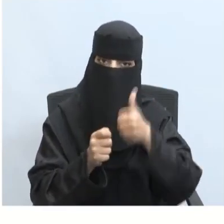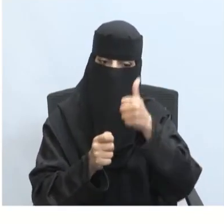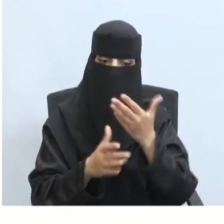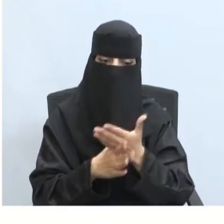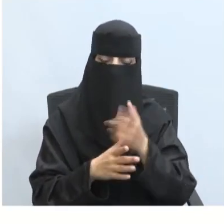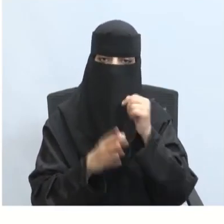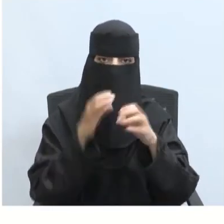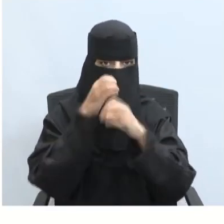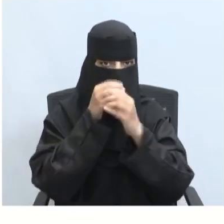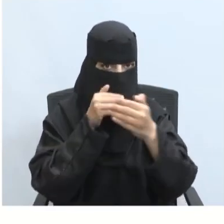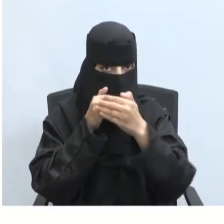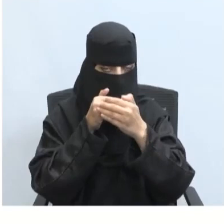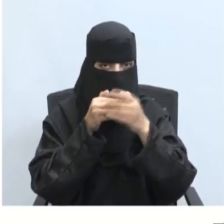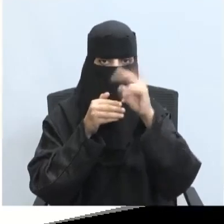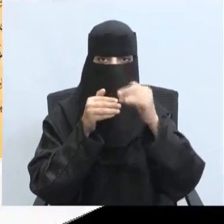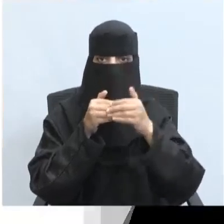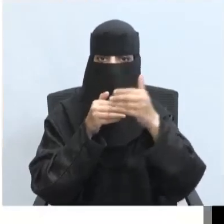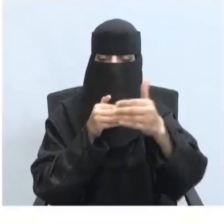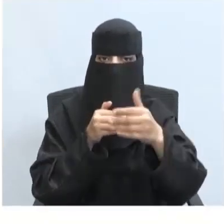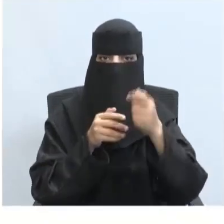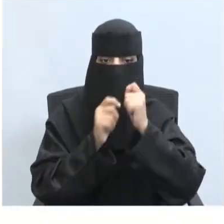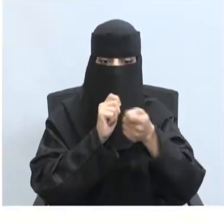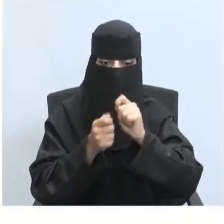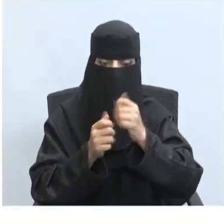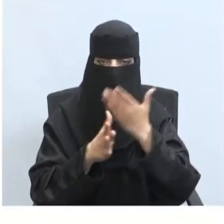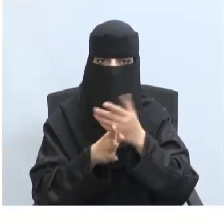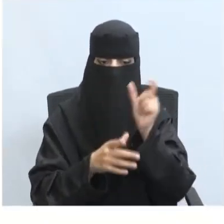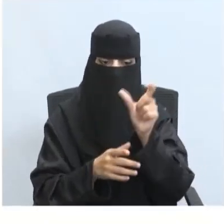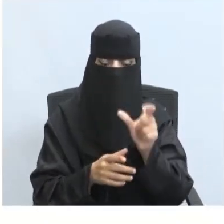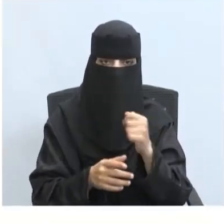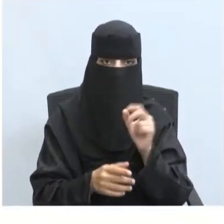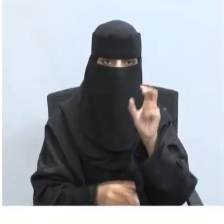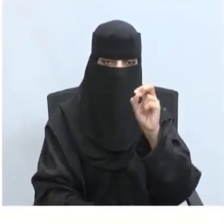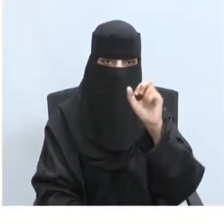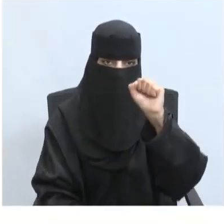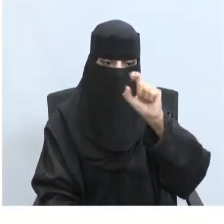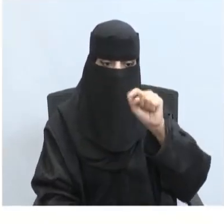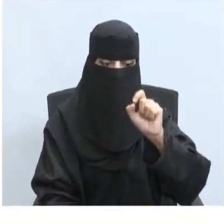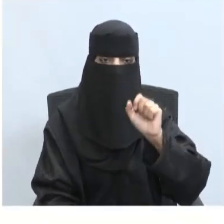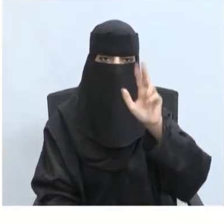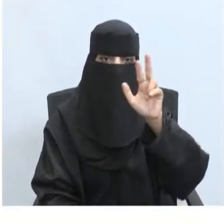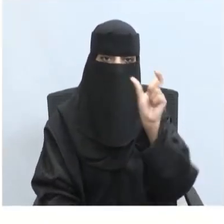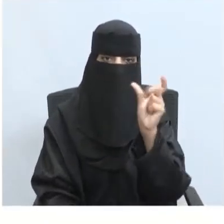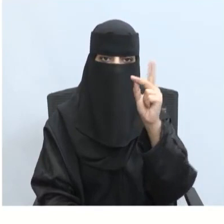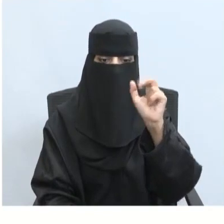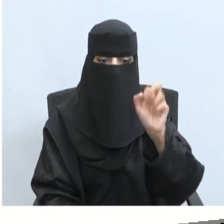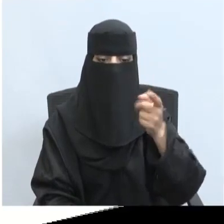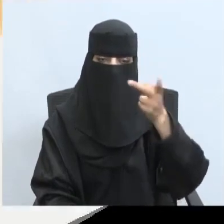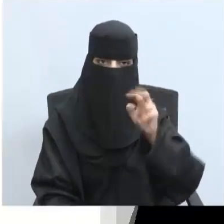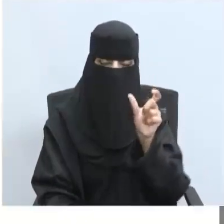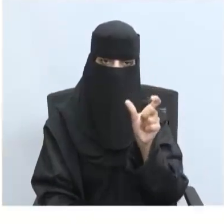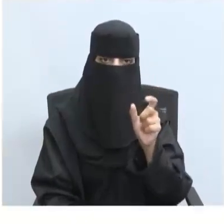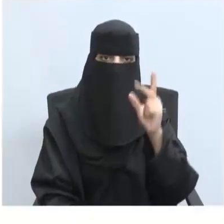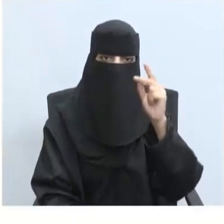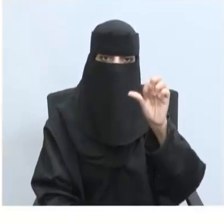بكل من قصر النظر وطول النظر وكيف تصحيح العيوب اهم المفردات قصر النظر وطول